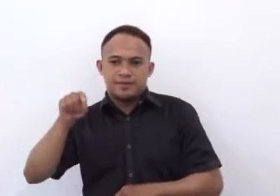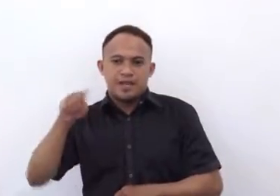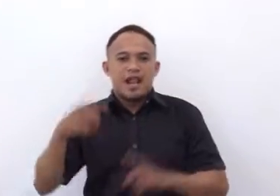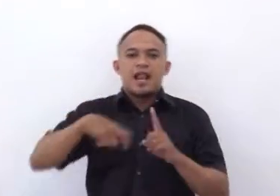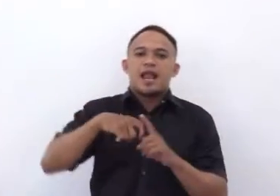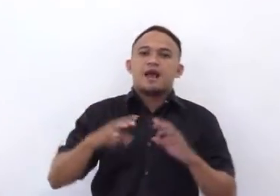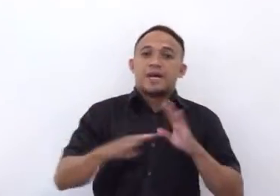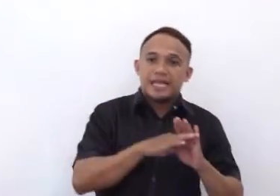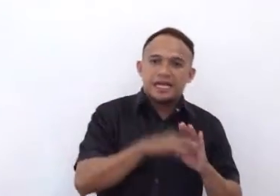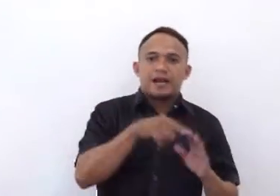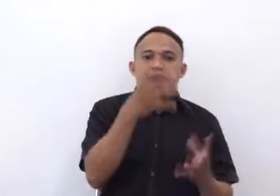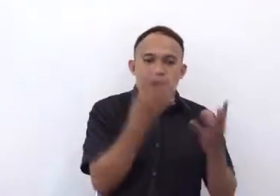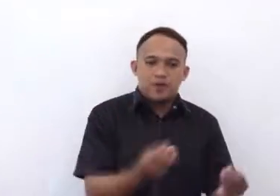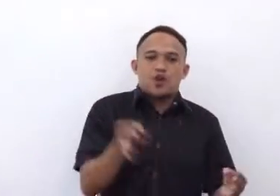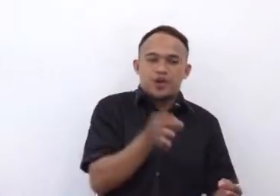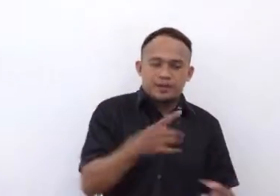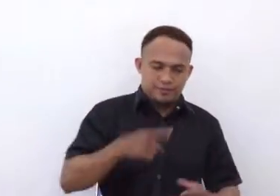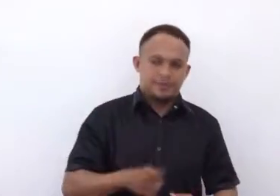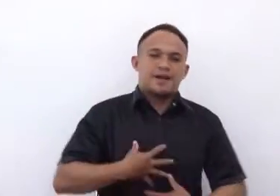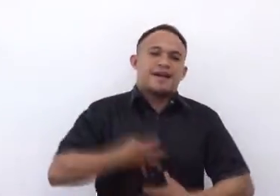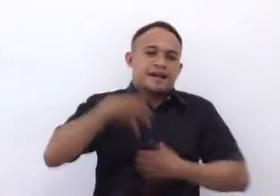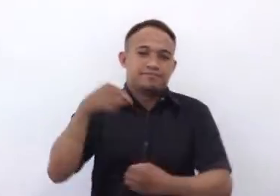tersebut.